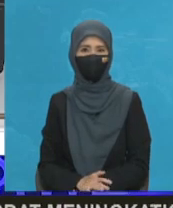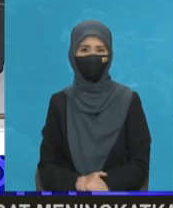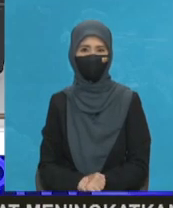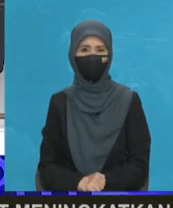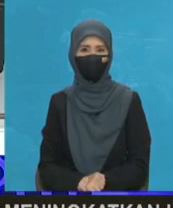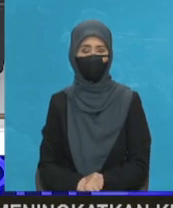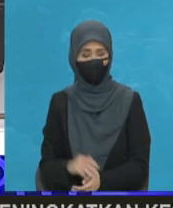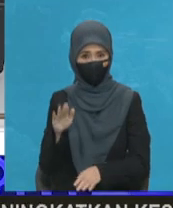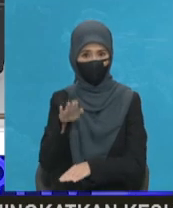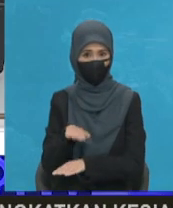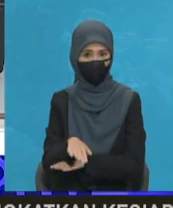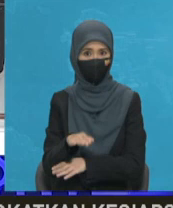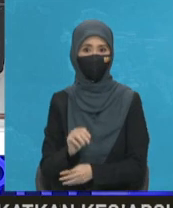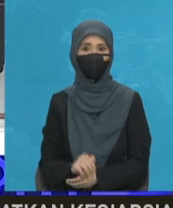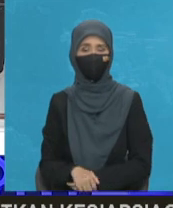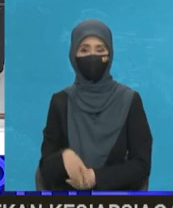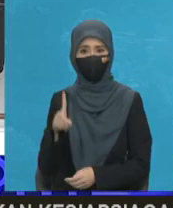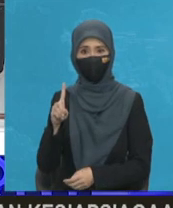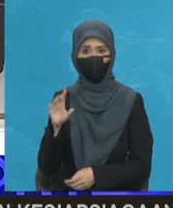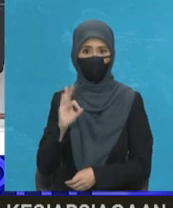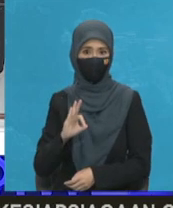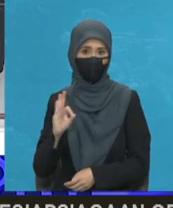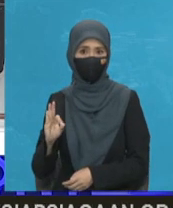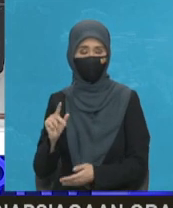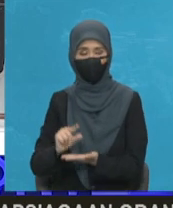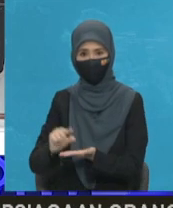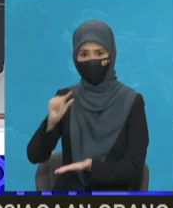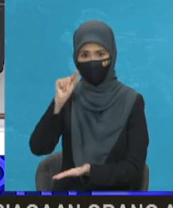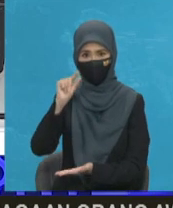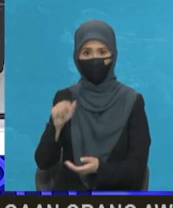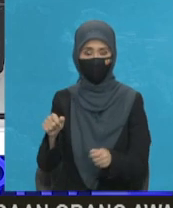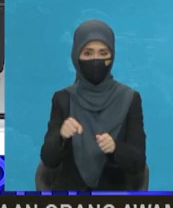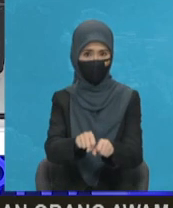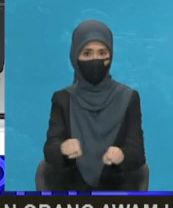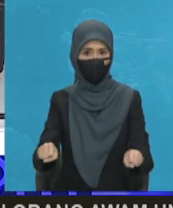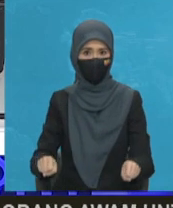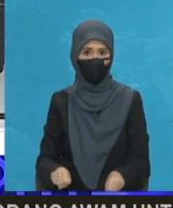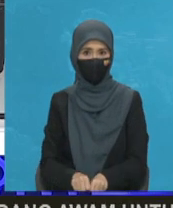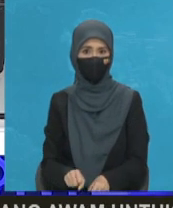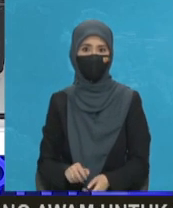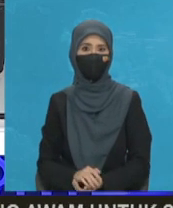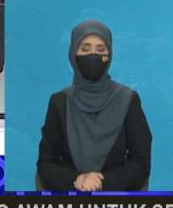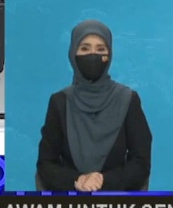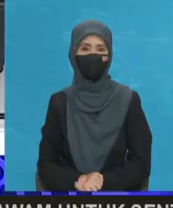Hai pada sebelah potong seramai 169 graduan menerima segel masing-masing